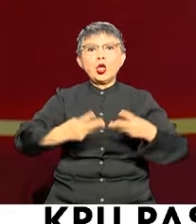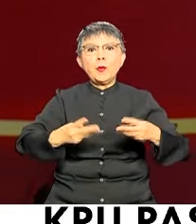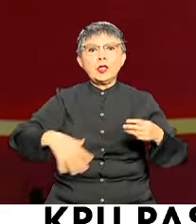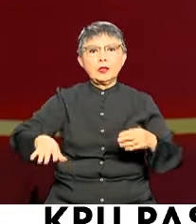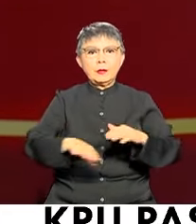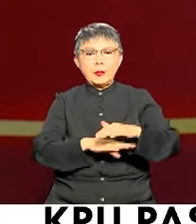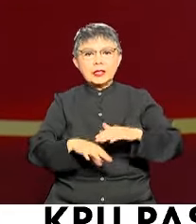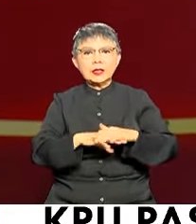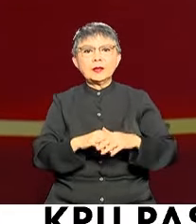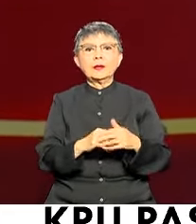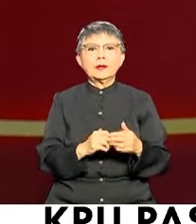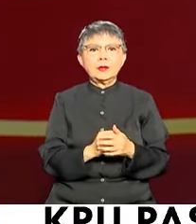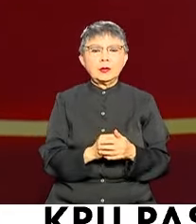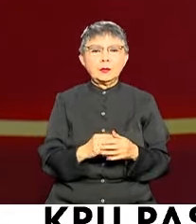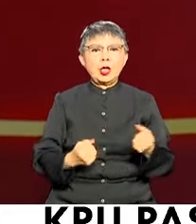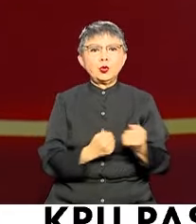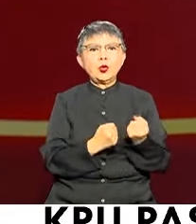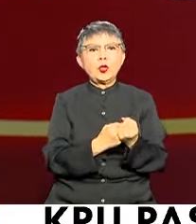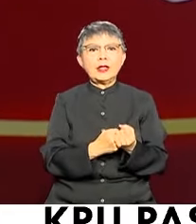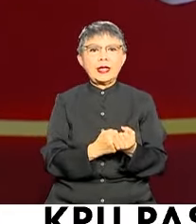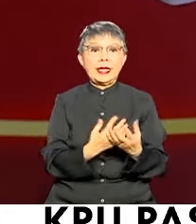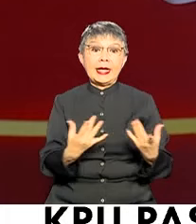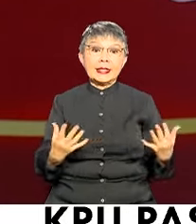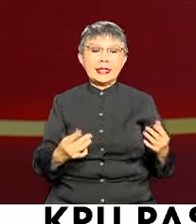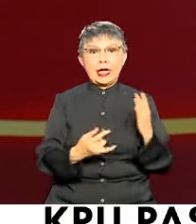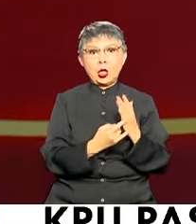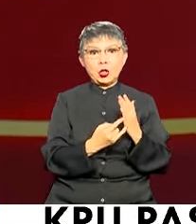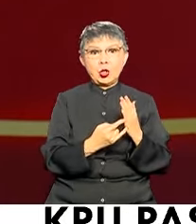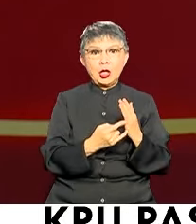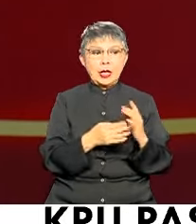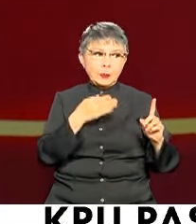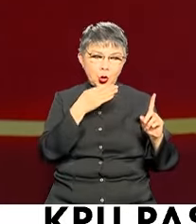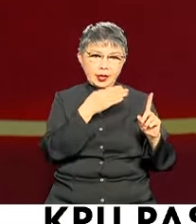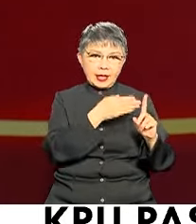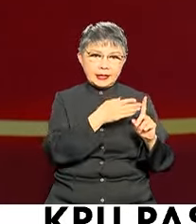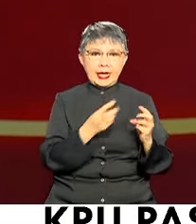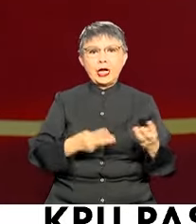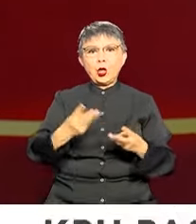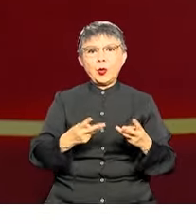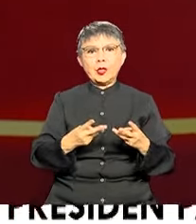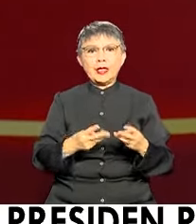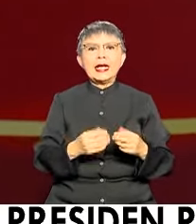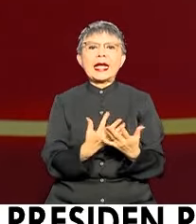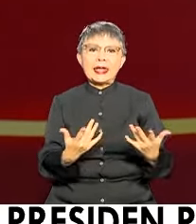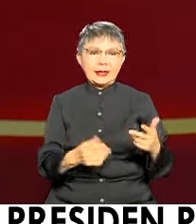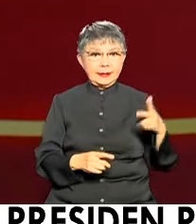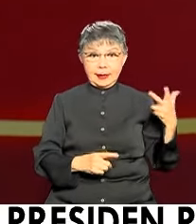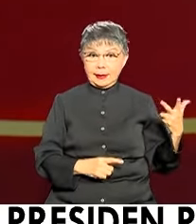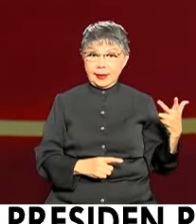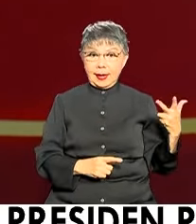berbasis potensi unggulan melalui dukungan rekayasa teknologi yang berorientasi pada ekonomi kerakyatan kemudian yang